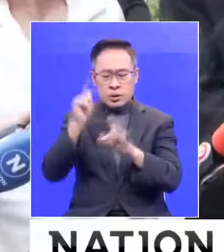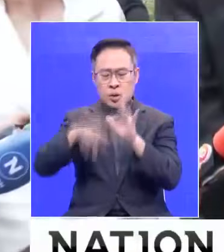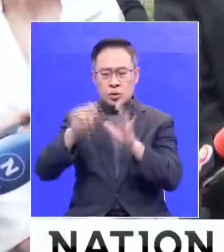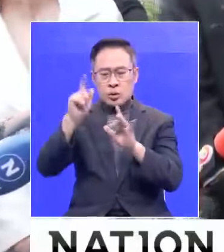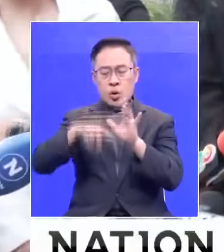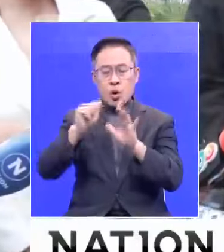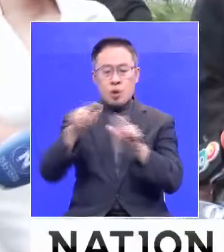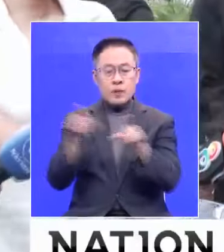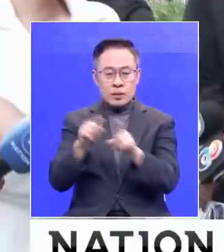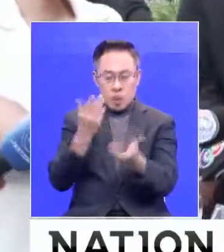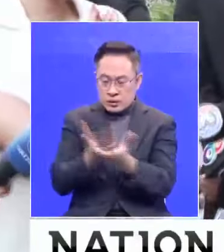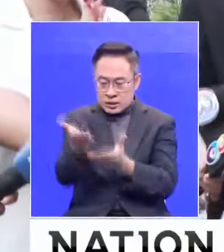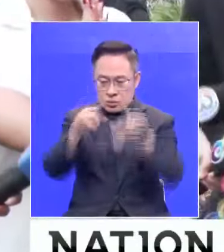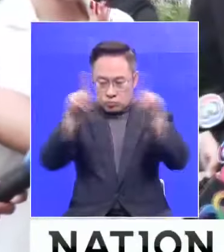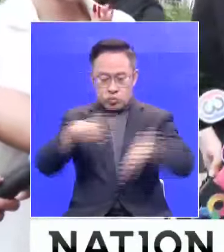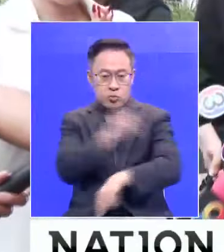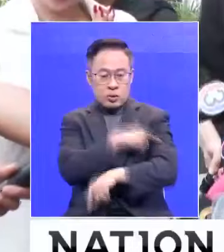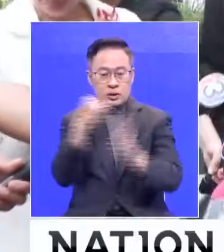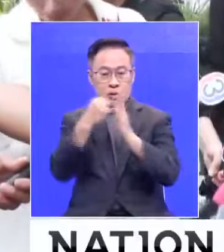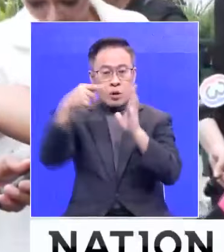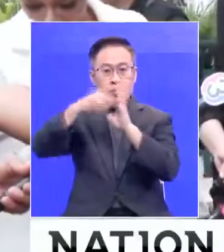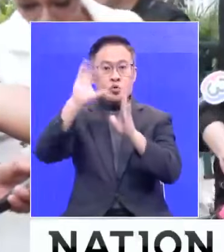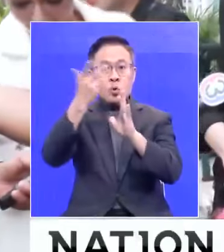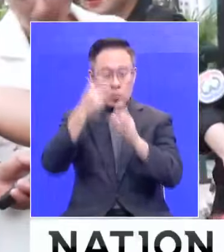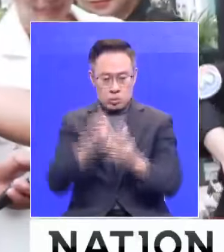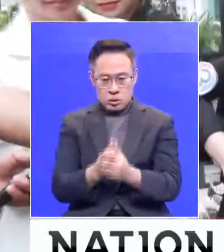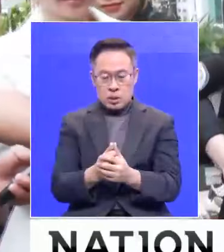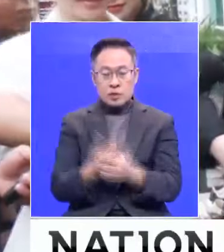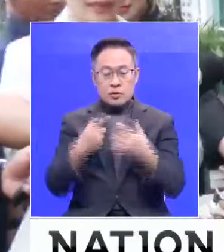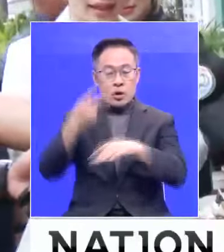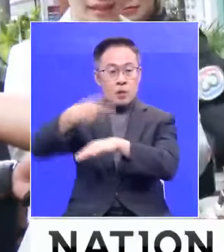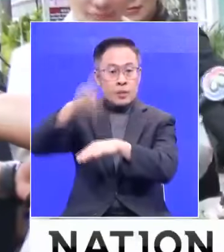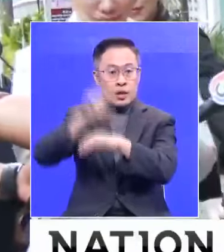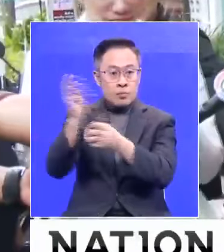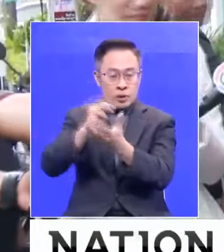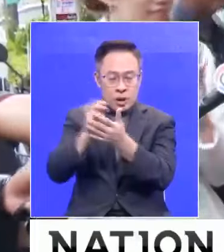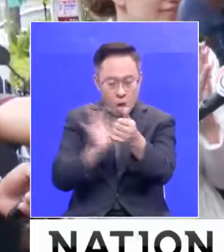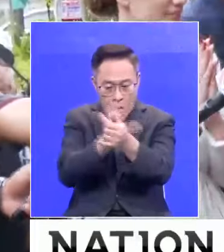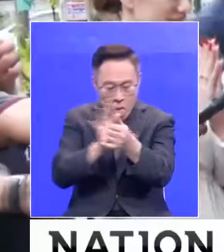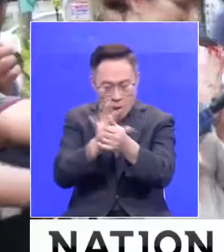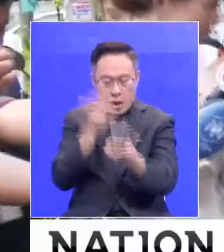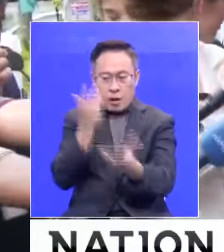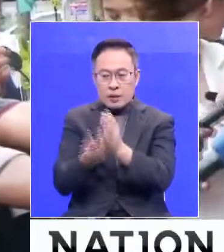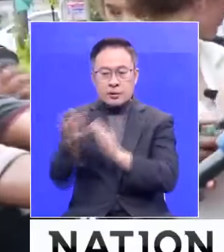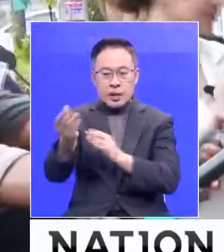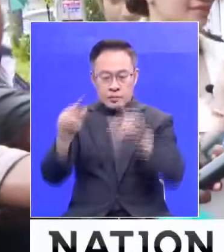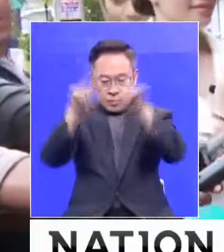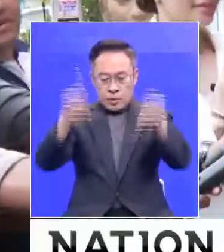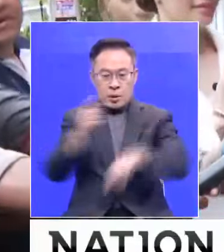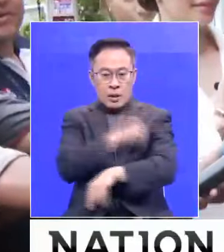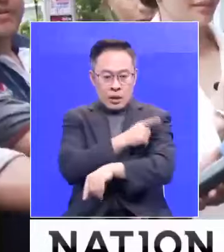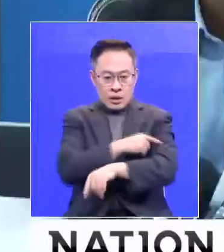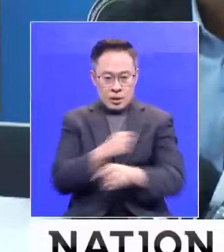ากมหาวิทยาลัยแห่งหนึ่งในจังหวัดพิษณุโลกจริงแต่ถูกประธานมูลที่หยิกนะครับหว่านล้อมและก็เคยโต้แย้งไปแล้วว่ามันผิดกฎหม